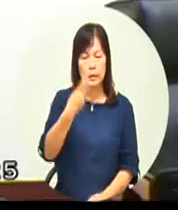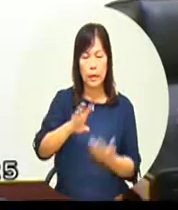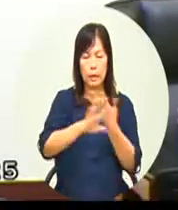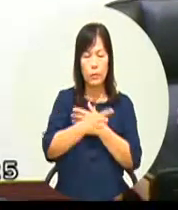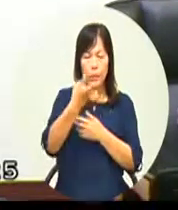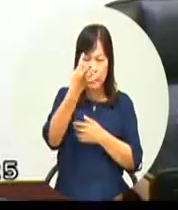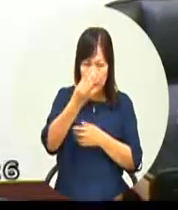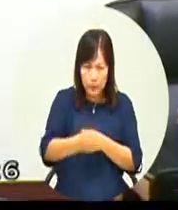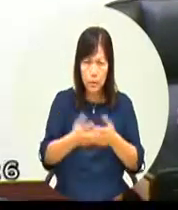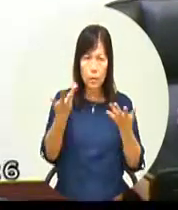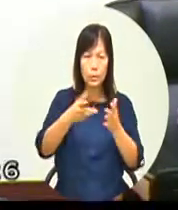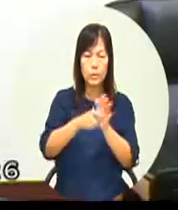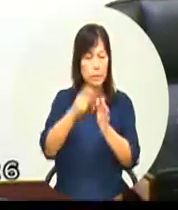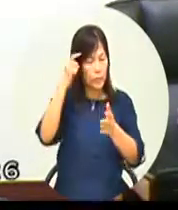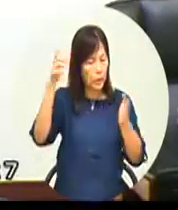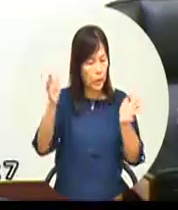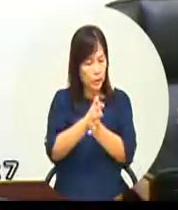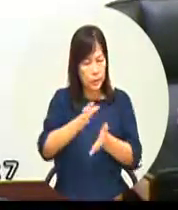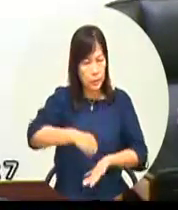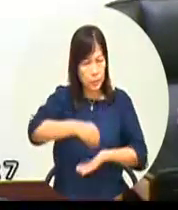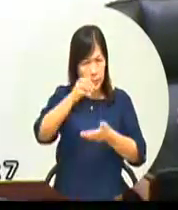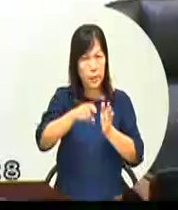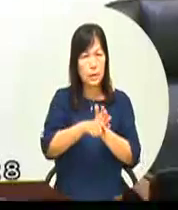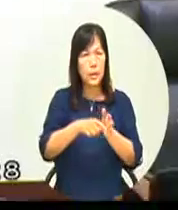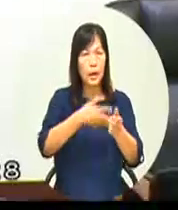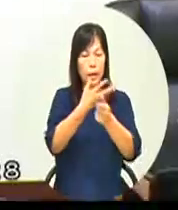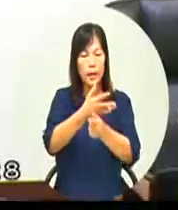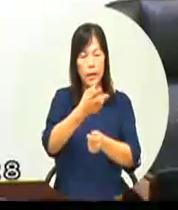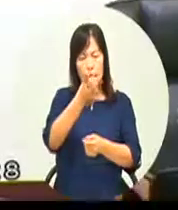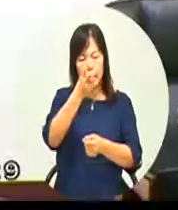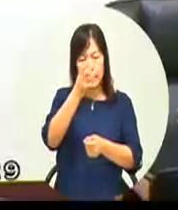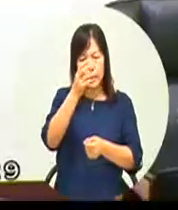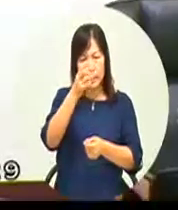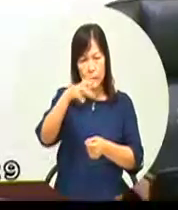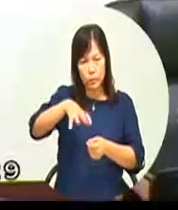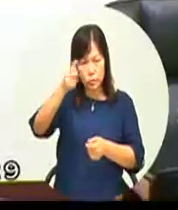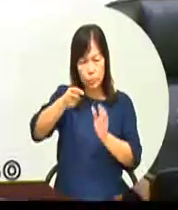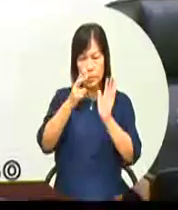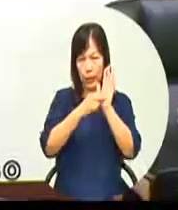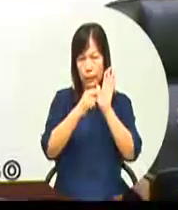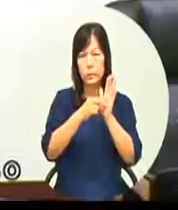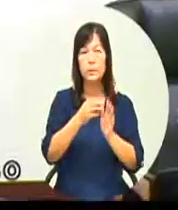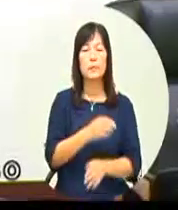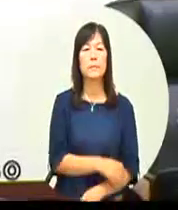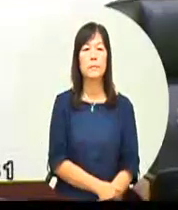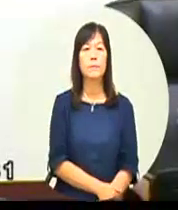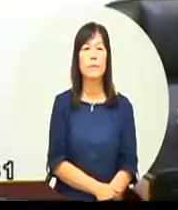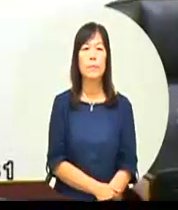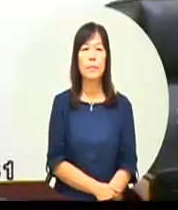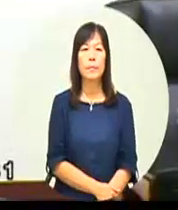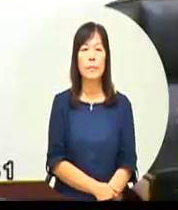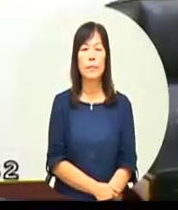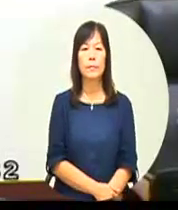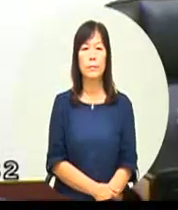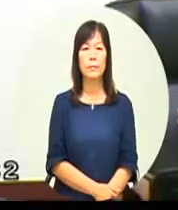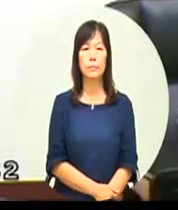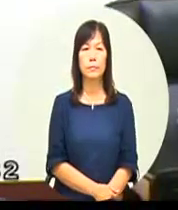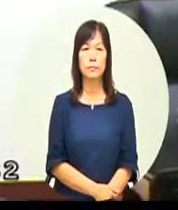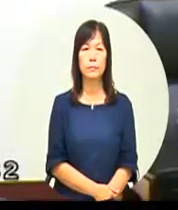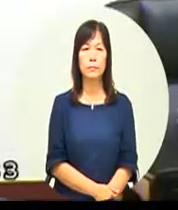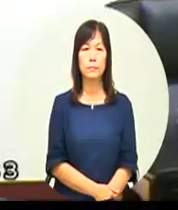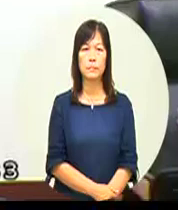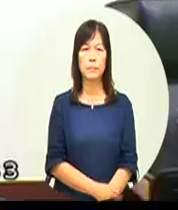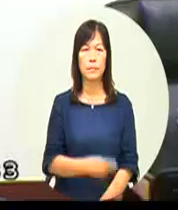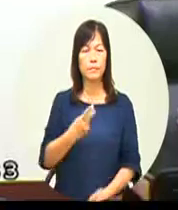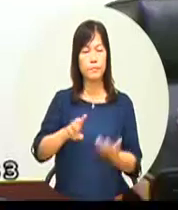我想一并提出来，到时候请这个局长来做说明哦。那另外我觉得